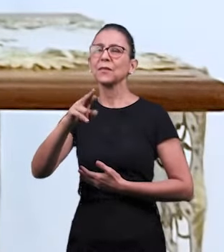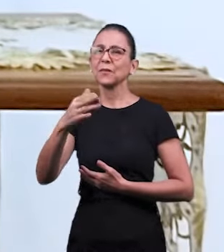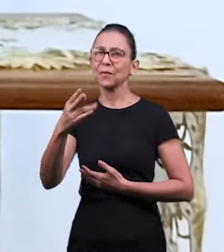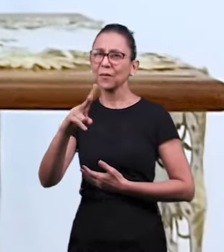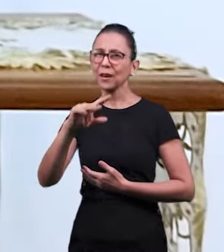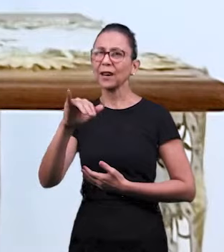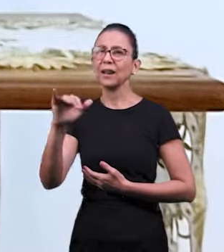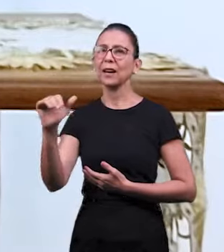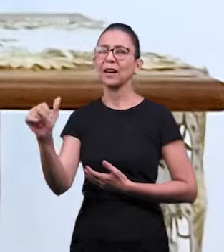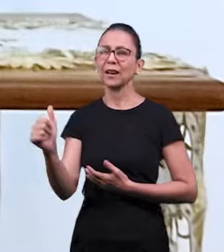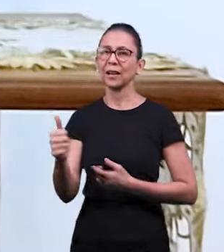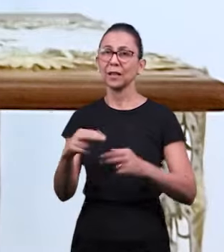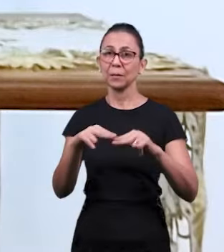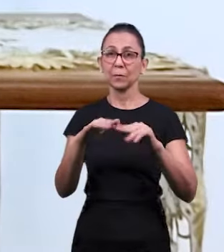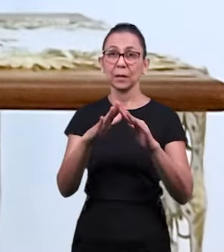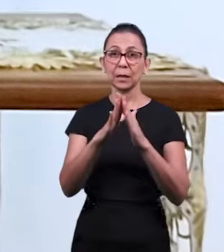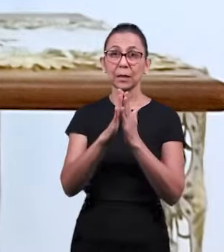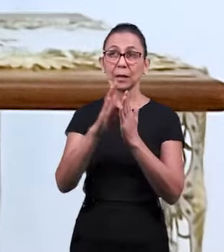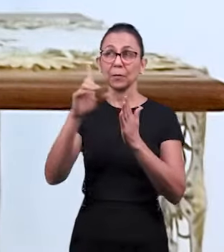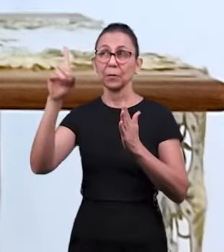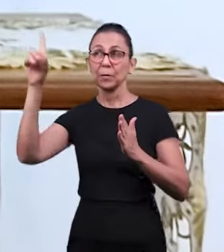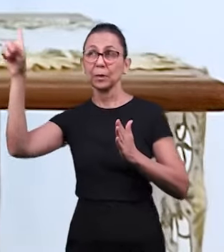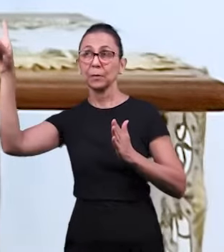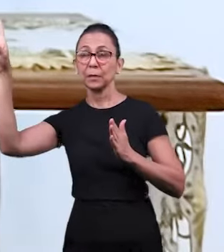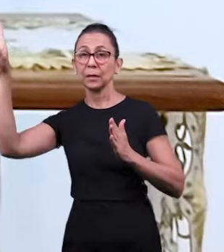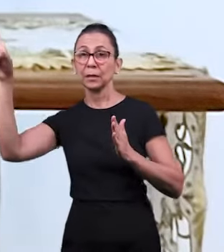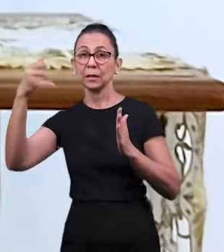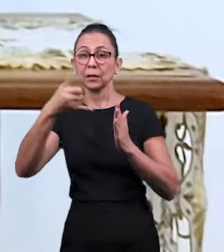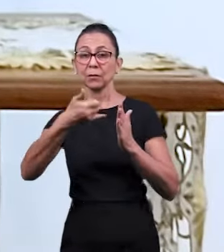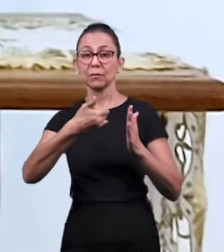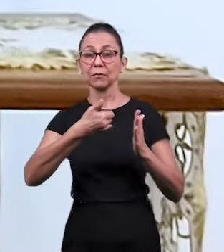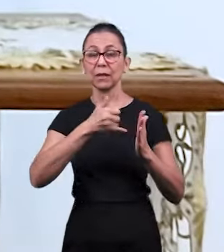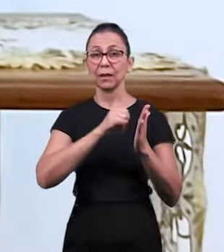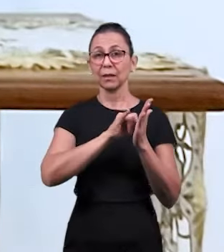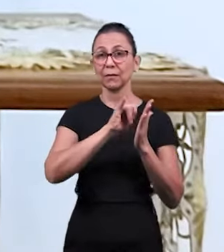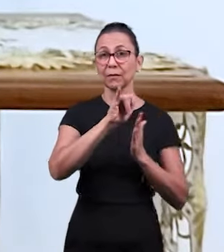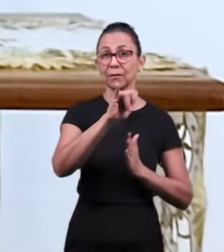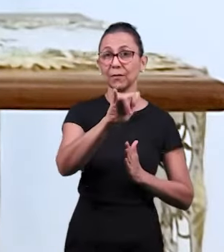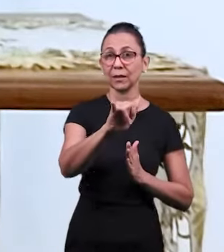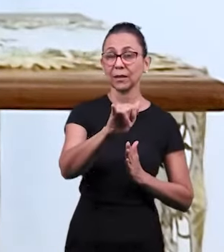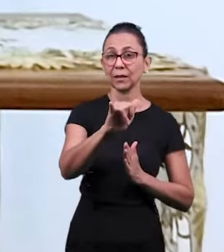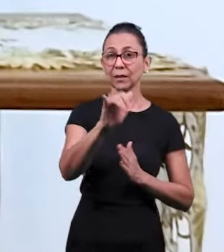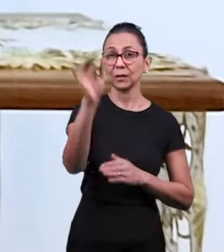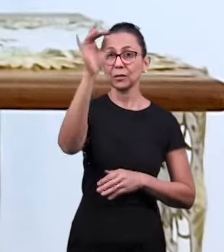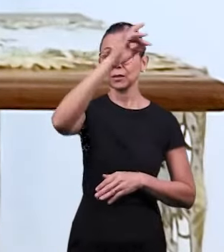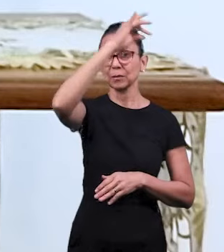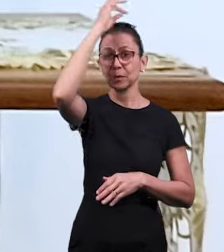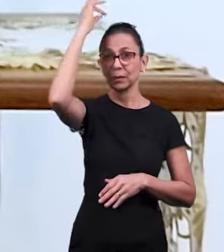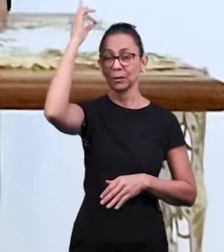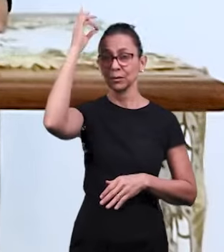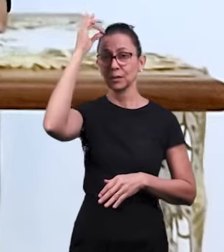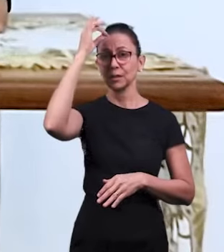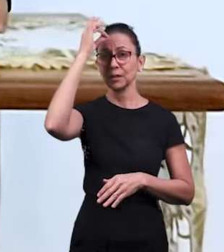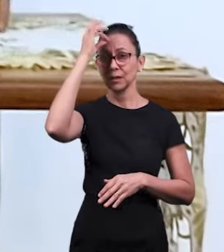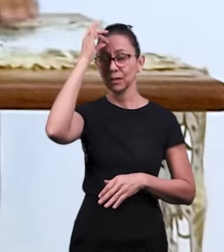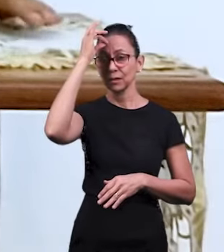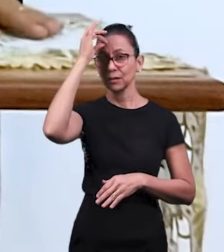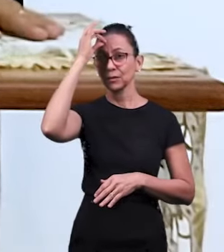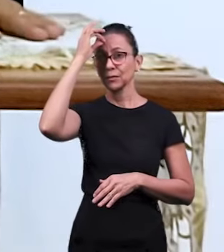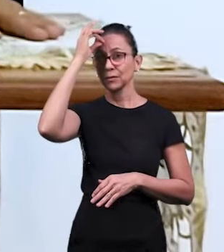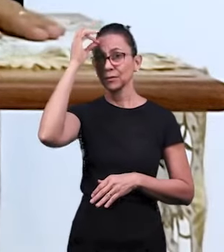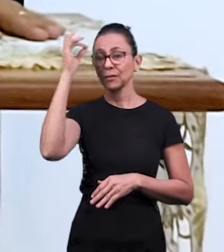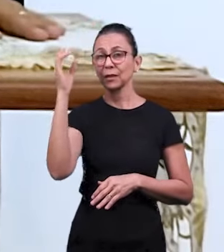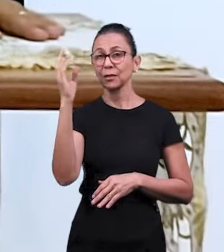Дух Святой будет тебя вести, будет тебе советовать и будут доносить до тебя послания от Бога Всемогущего.